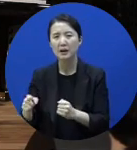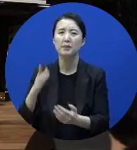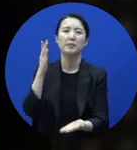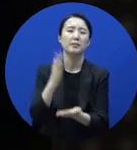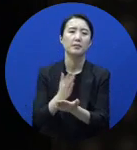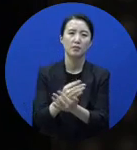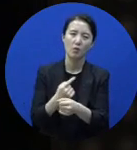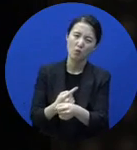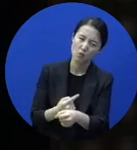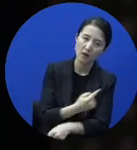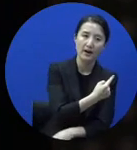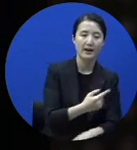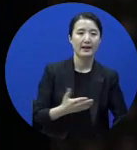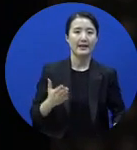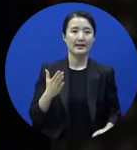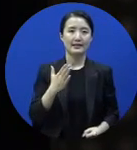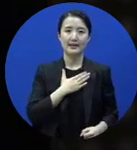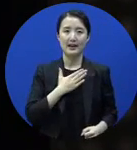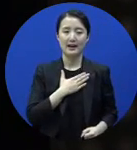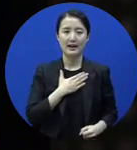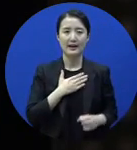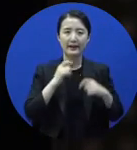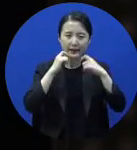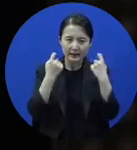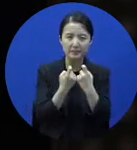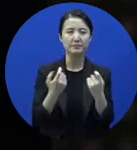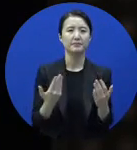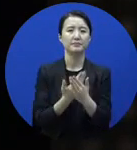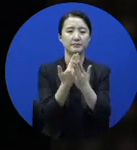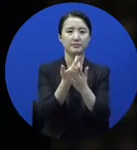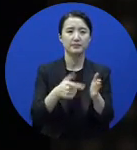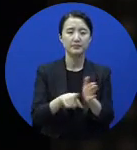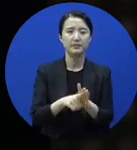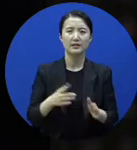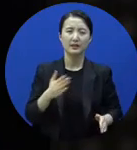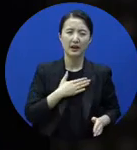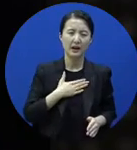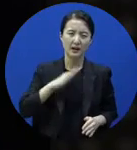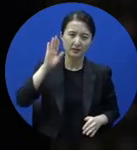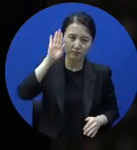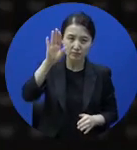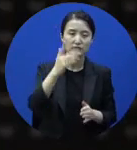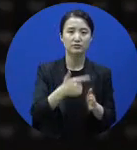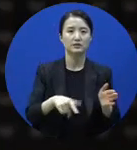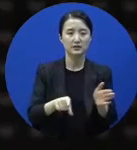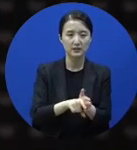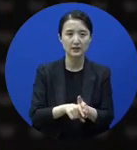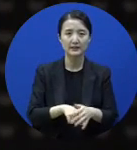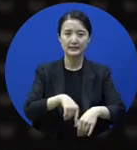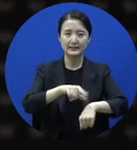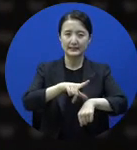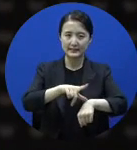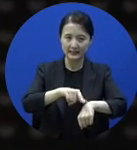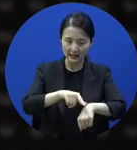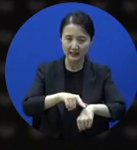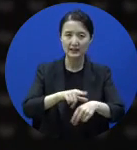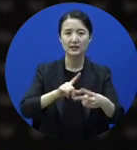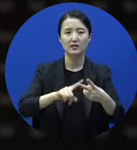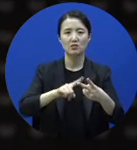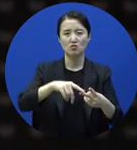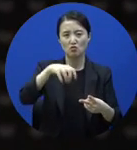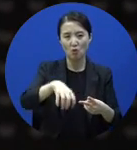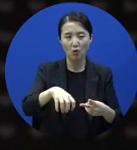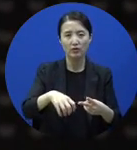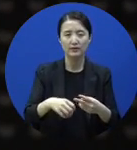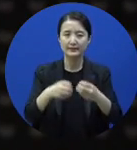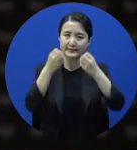있으면서 자기 몸을 좀 바꿔보는 거예요. 늘 회사 일과 집의 일만 머릿속에 갖고 있던 것들을 그렇지 마시고 한번 나를